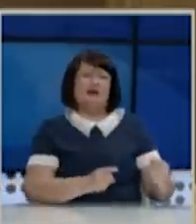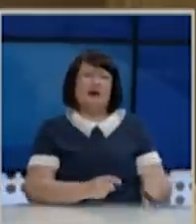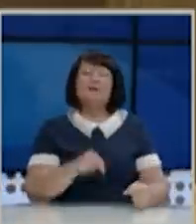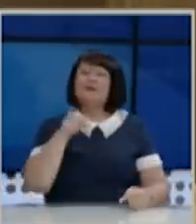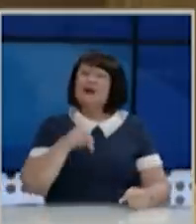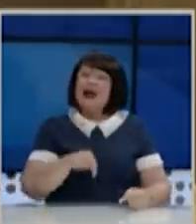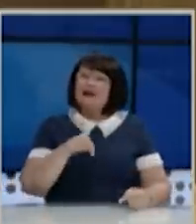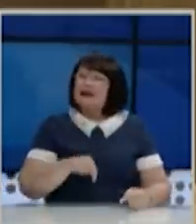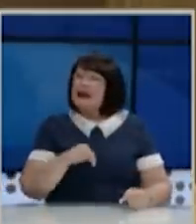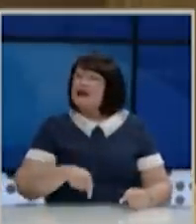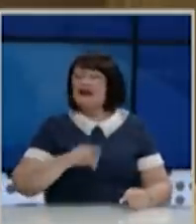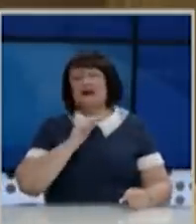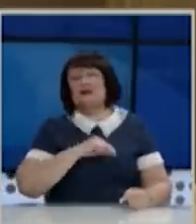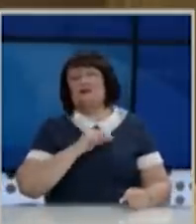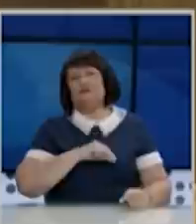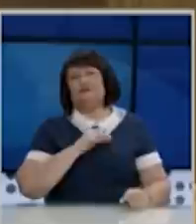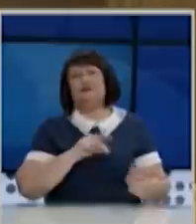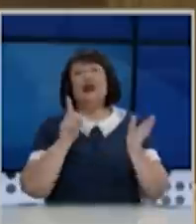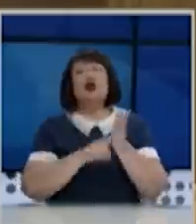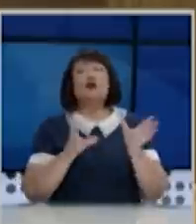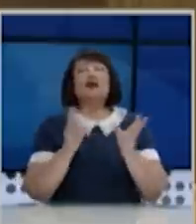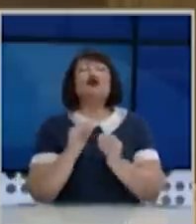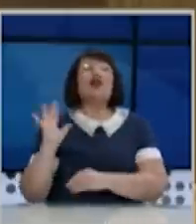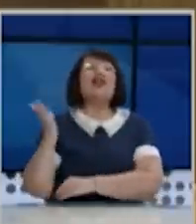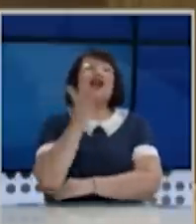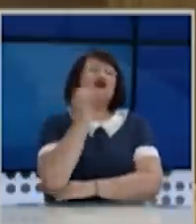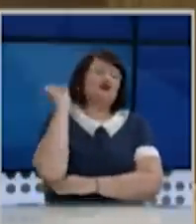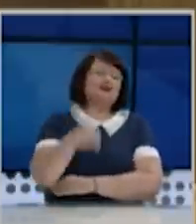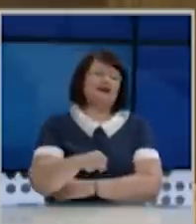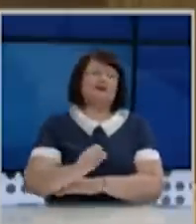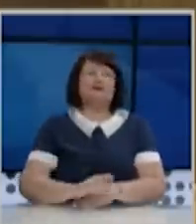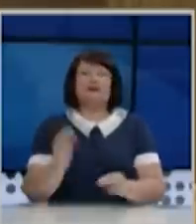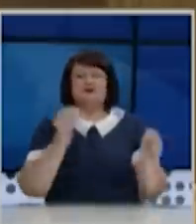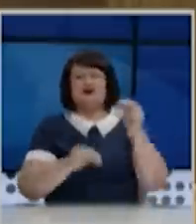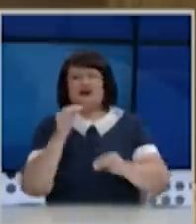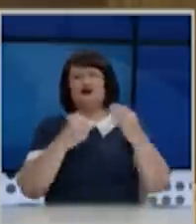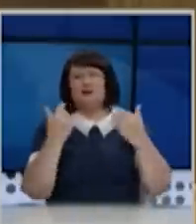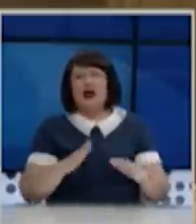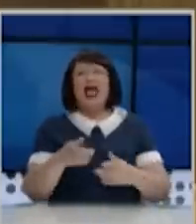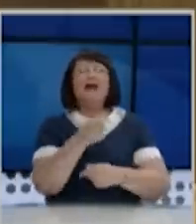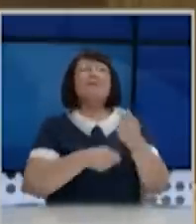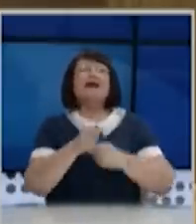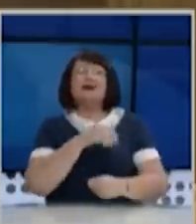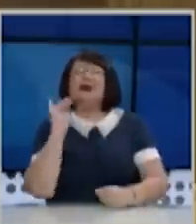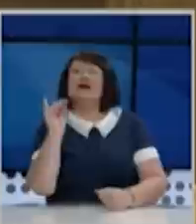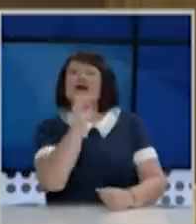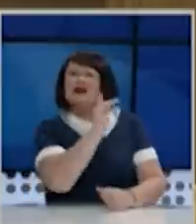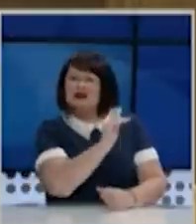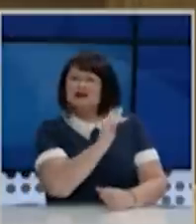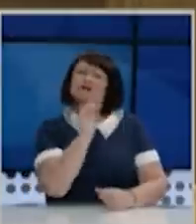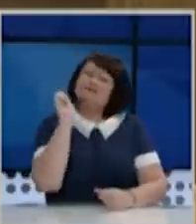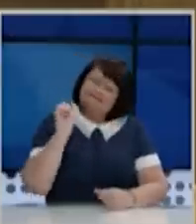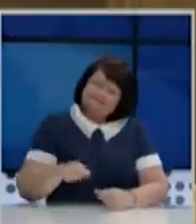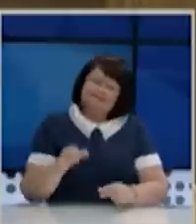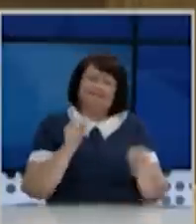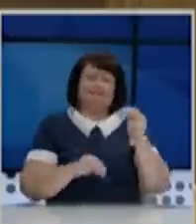υπηρετούν οι δασοκτόνοι νόμοι όλων των κυβερνήσεων που ψηφίζονται κατά παραγγελία των επιχειρηματικών ομίλων και των κατευθύνσεων